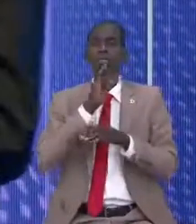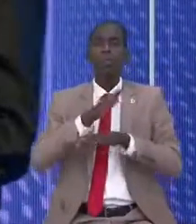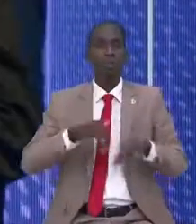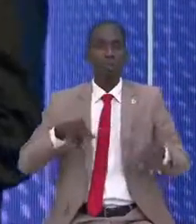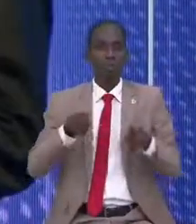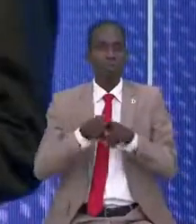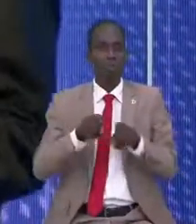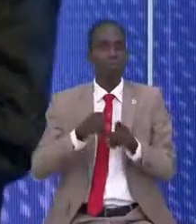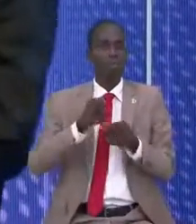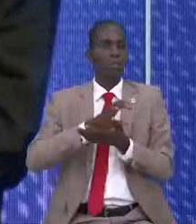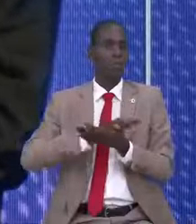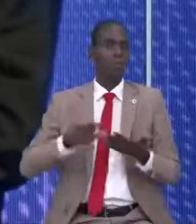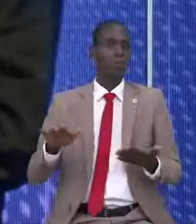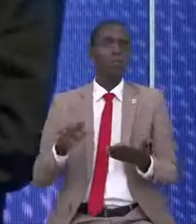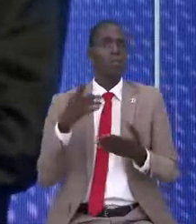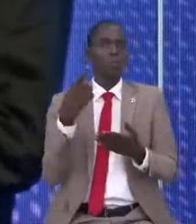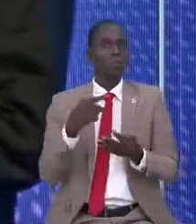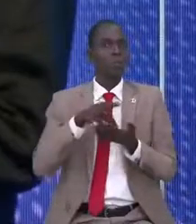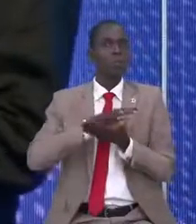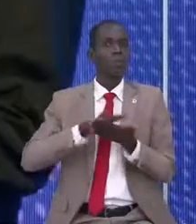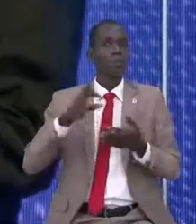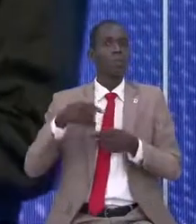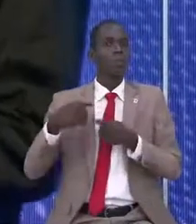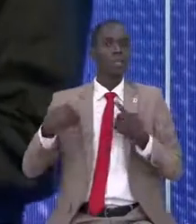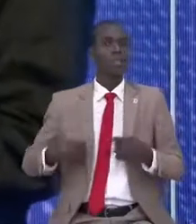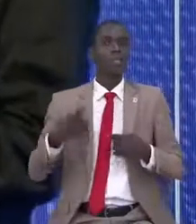sanctification, la purification du cœur,